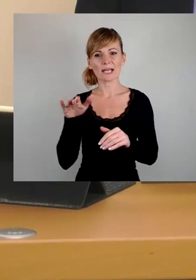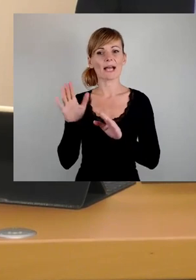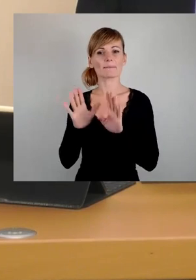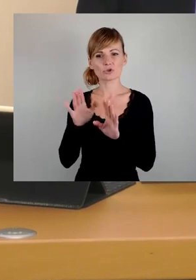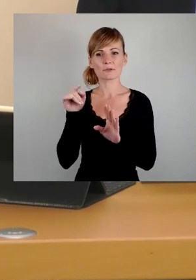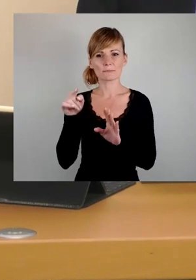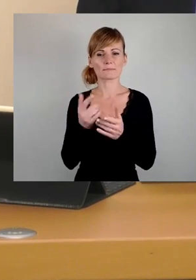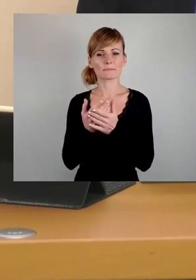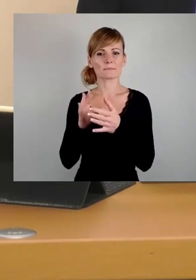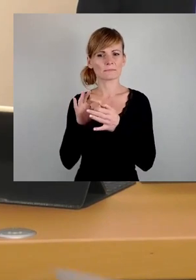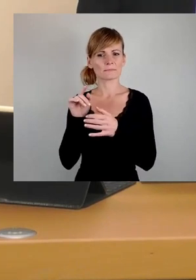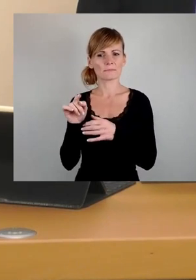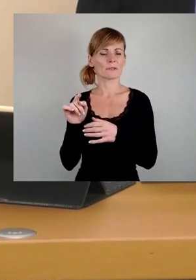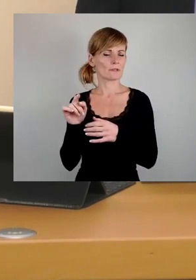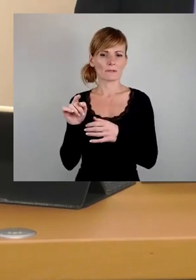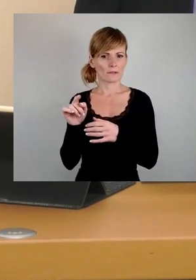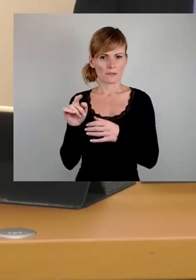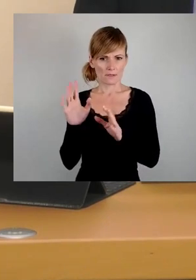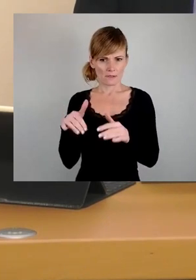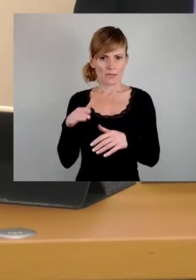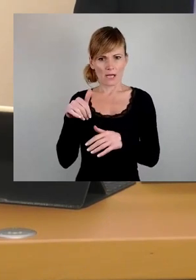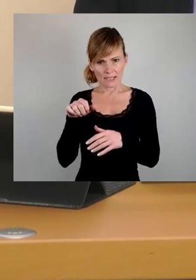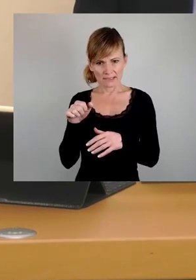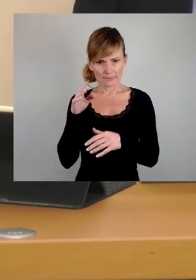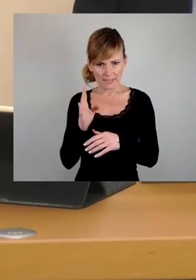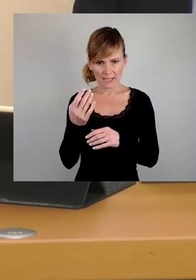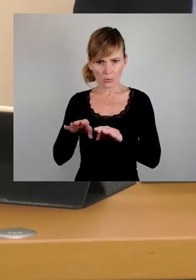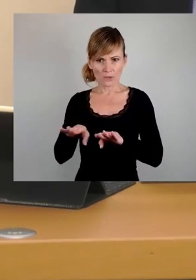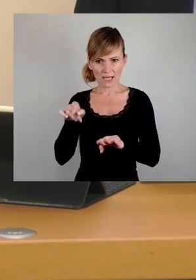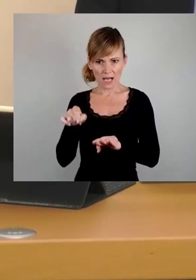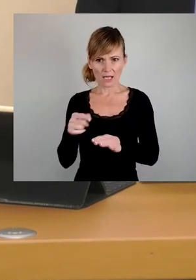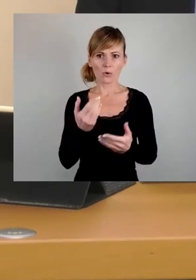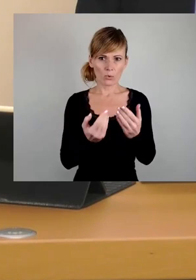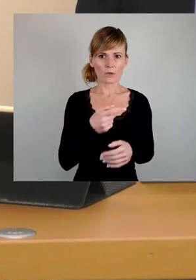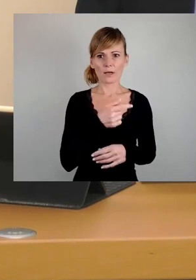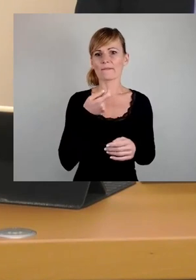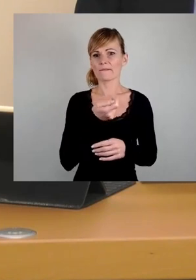ob wir den ASB als Grundlage nehmen oder eben den Finanzen.